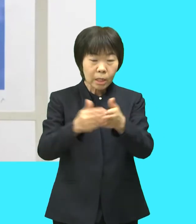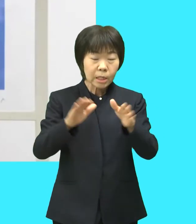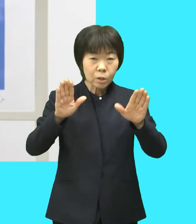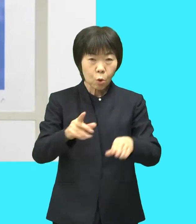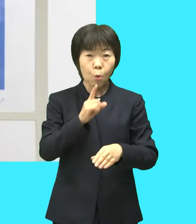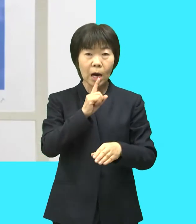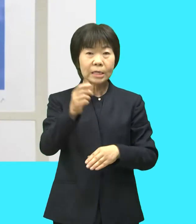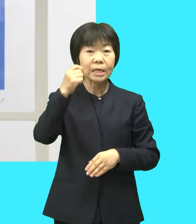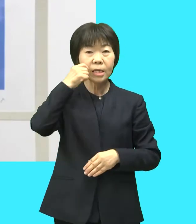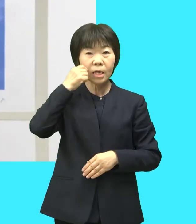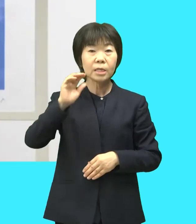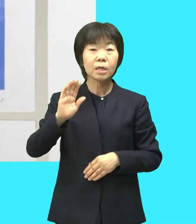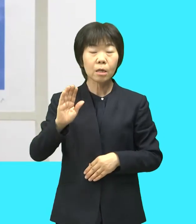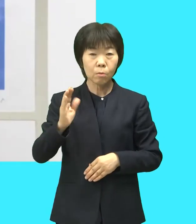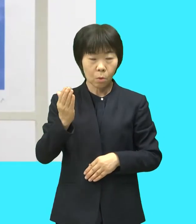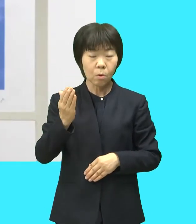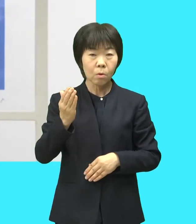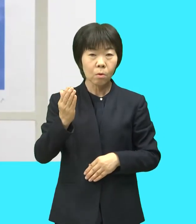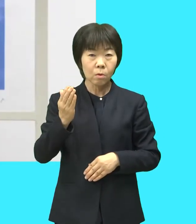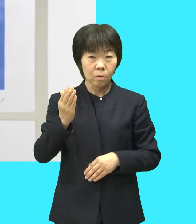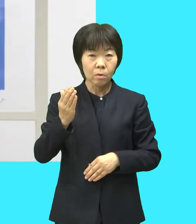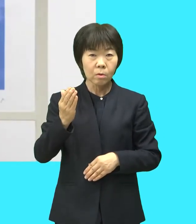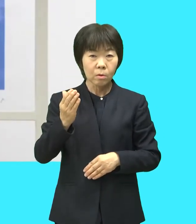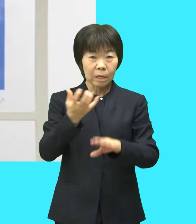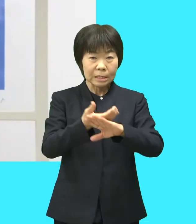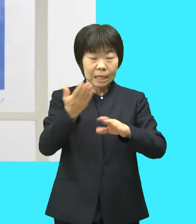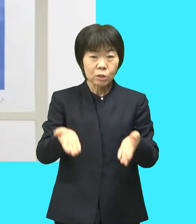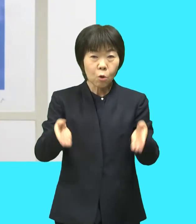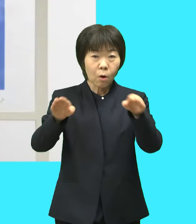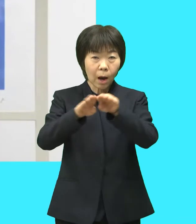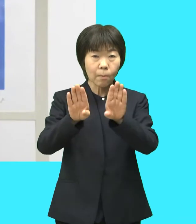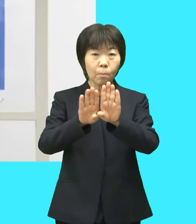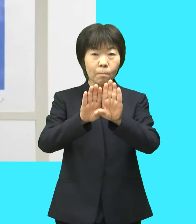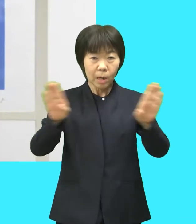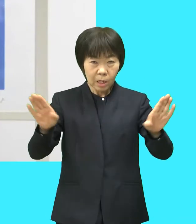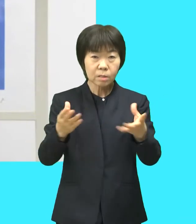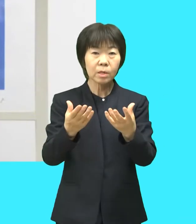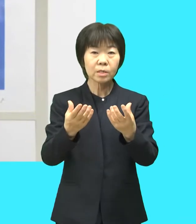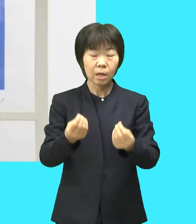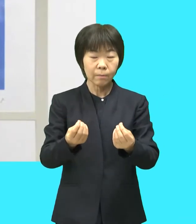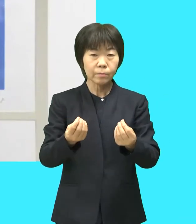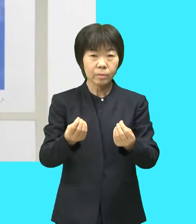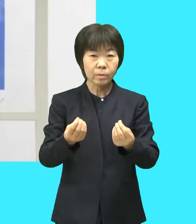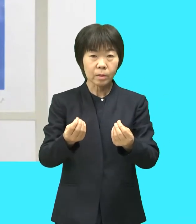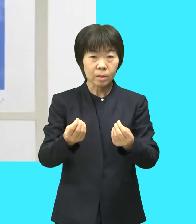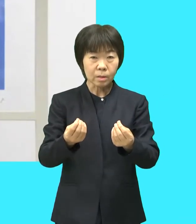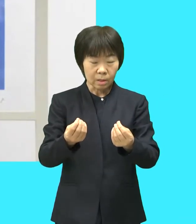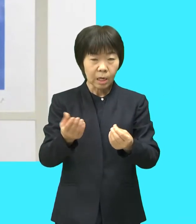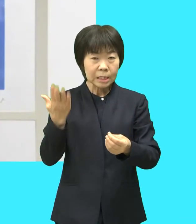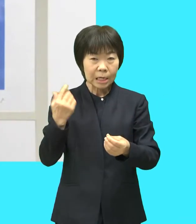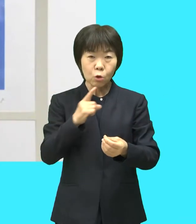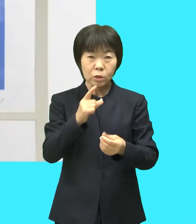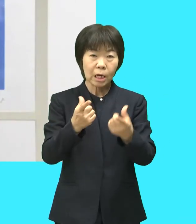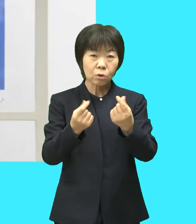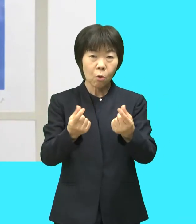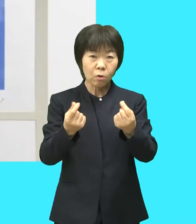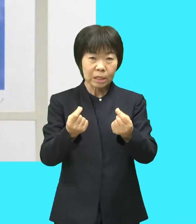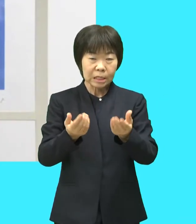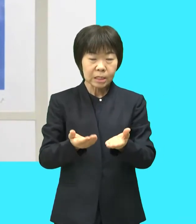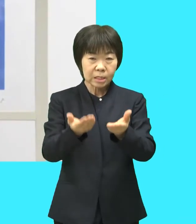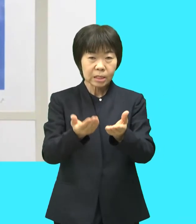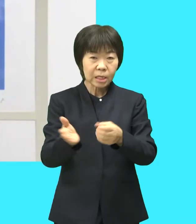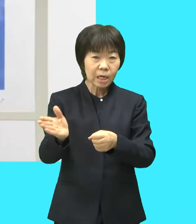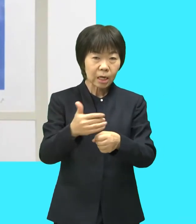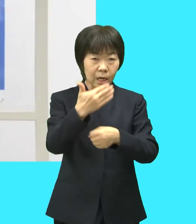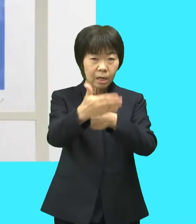う段階ではございませんが、やはり伝承館もスタートしました。また先ほどお話しあった通り震災から